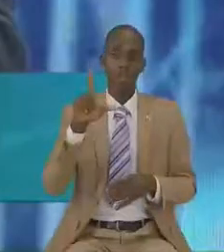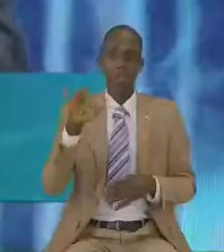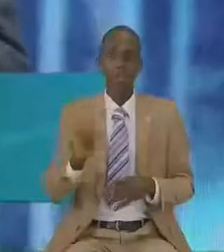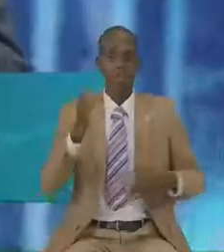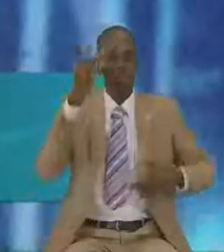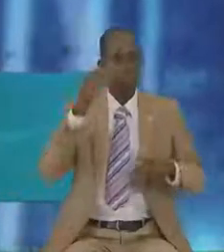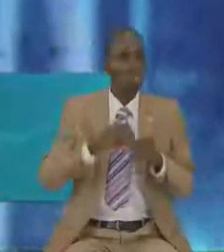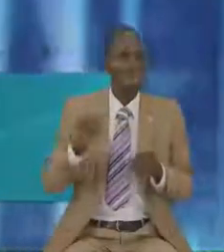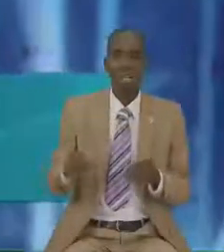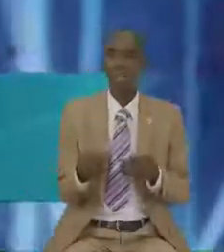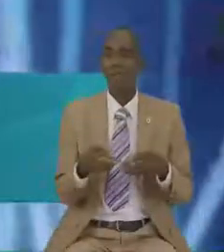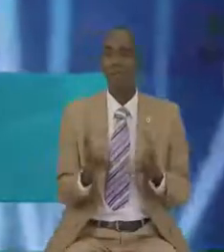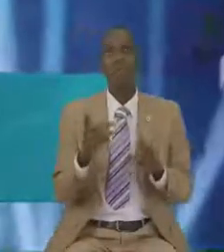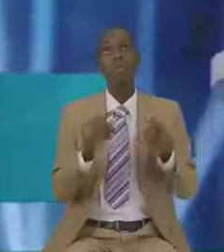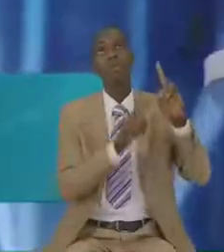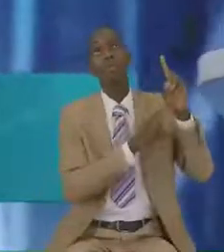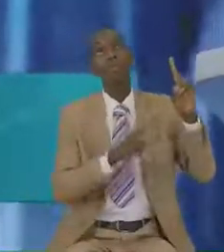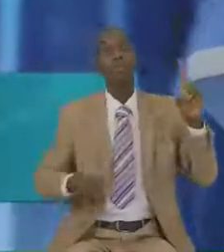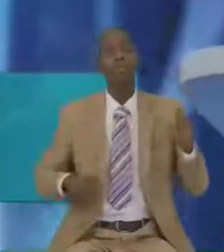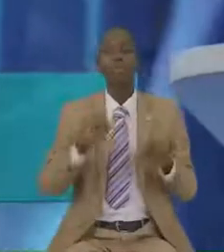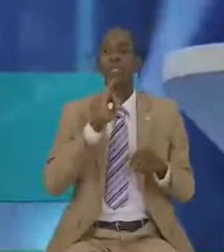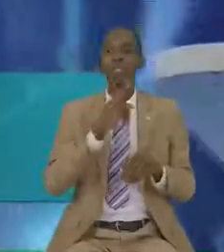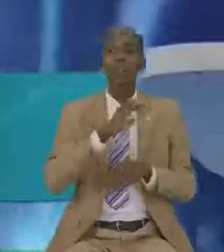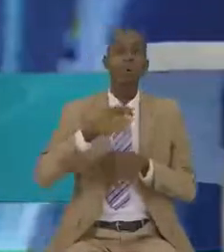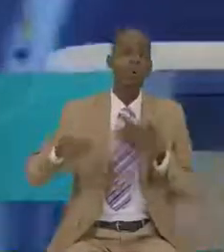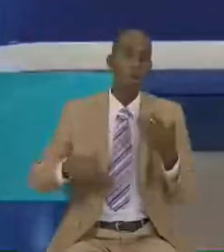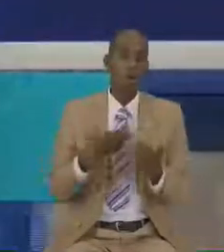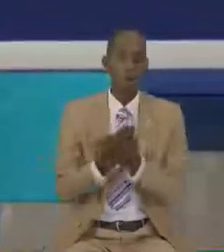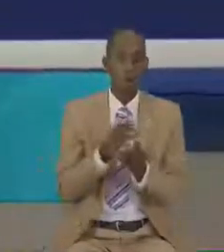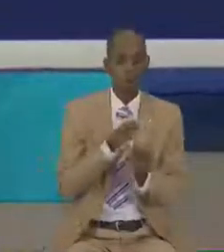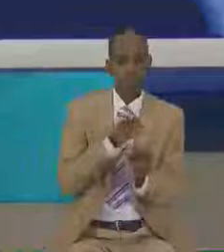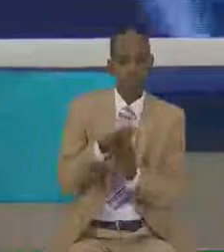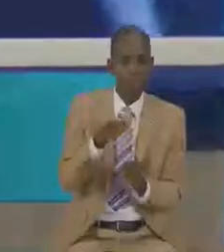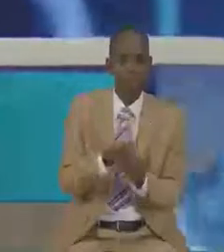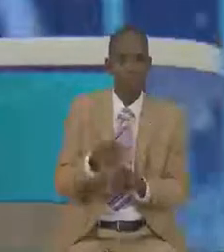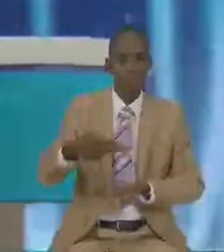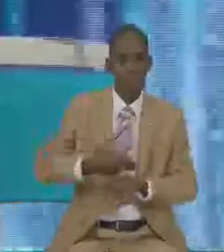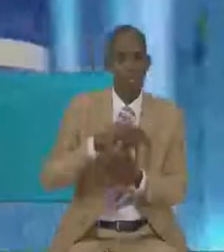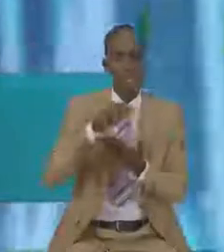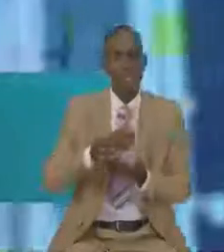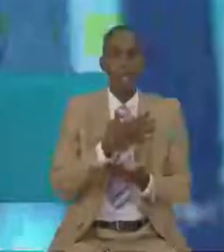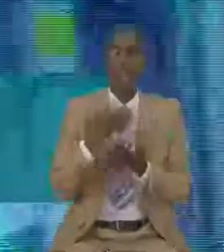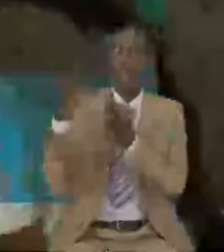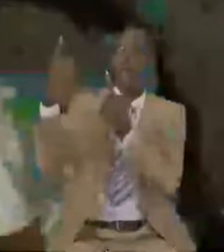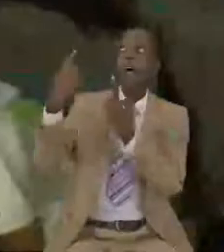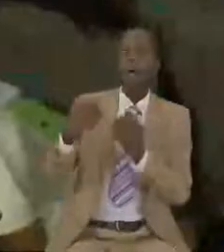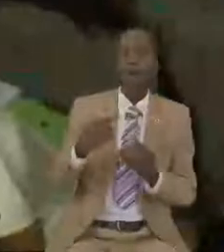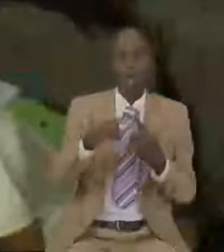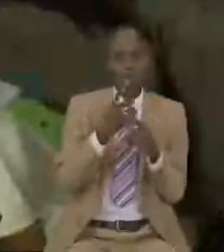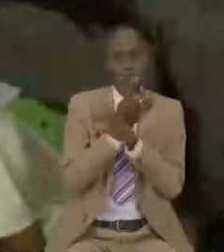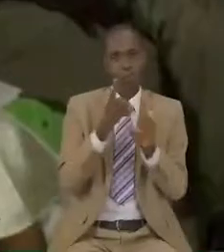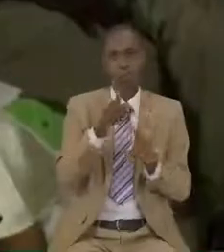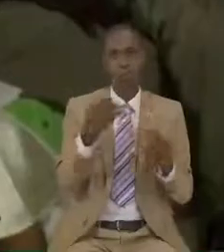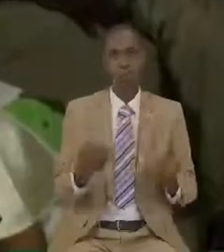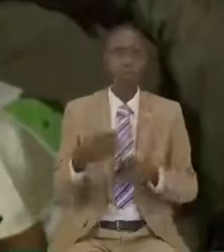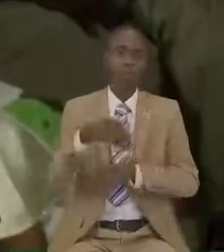domestique, malade de toute manière, le Seigneur est l'agneau tout suffisant pour toutes les malades, les âmes malades du